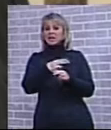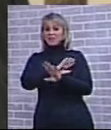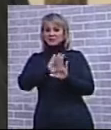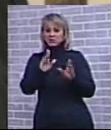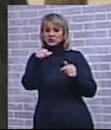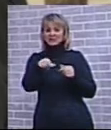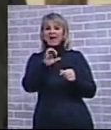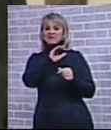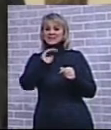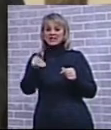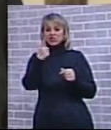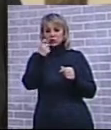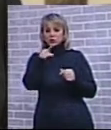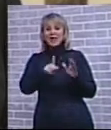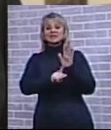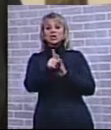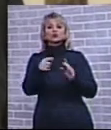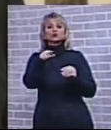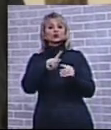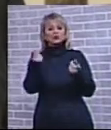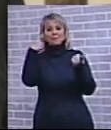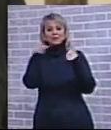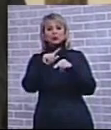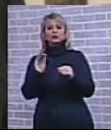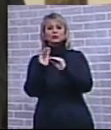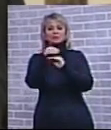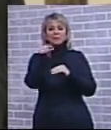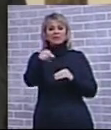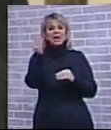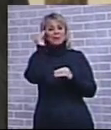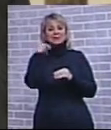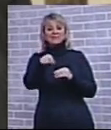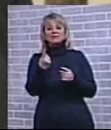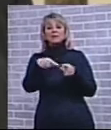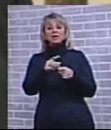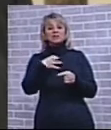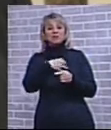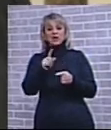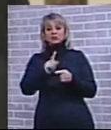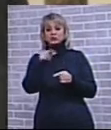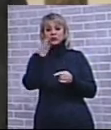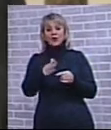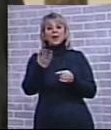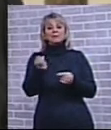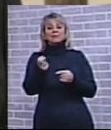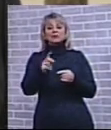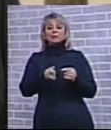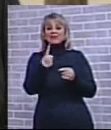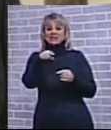подтверждения в официальных источниках, они начинают тут же что-то придумывать, что-то додумывать, домысливать. Поэтому очень важно, если пришли